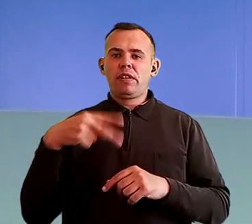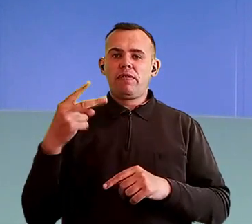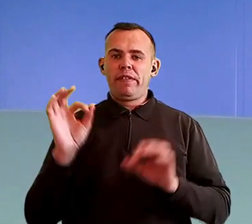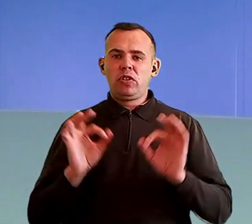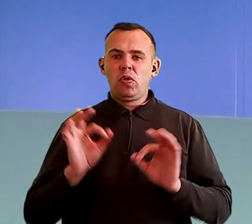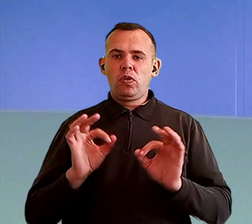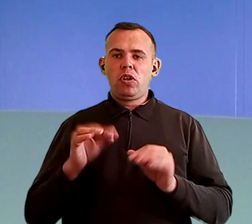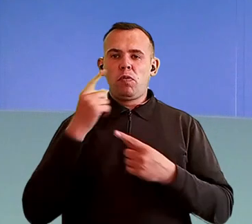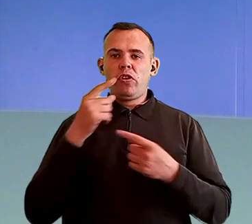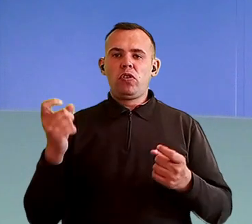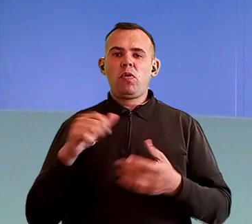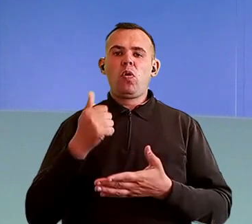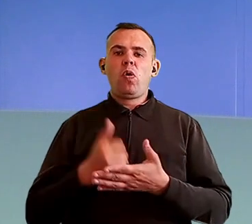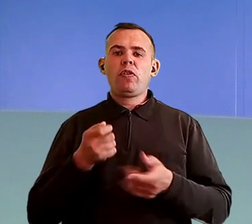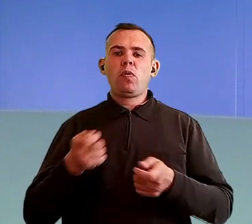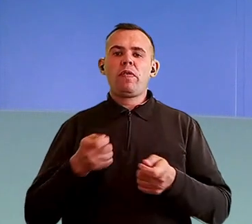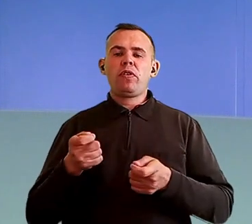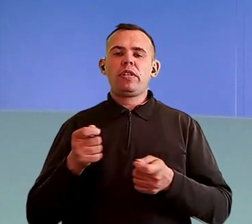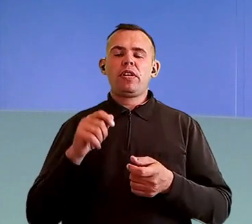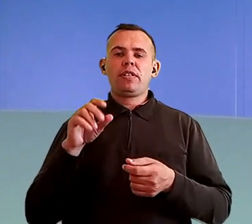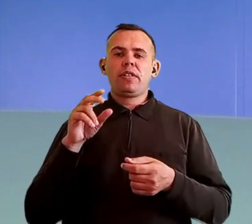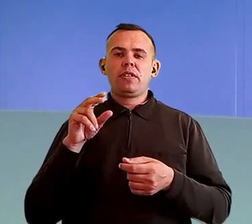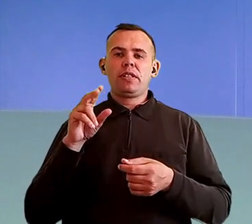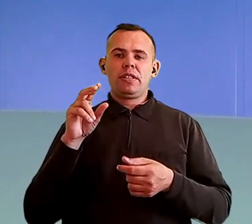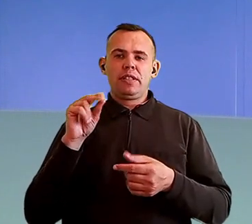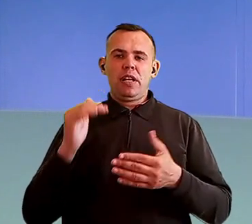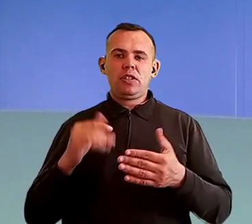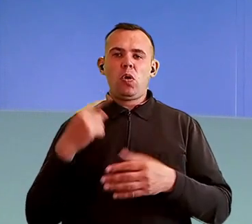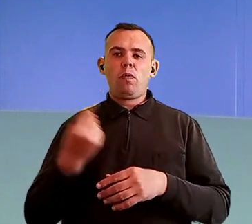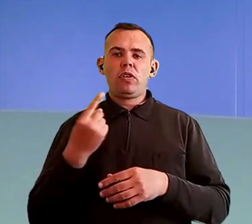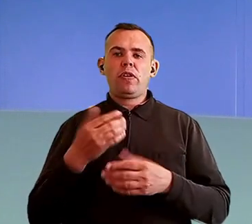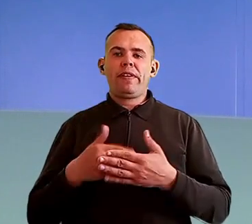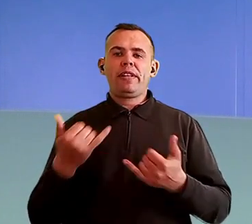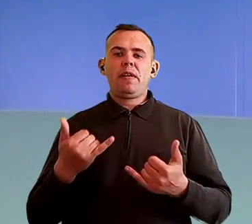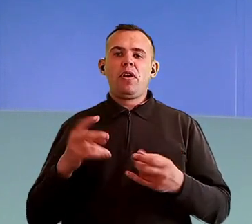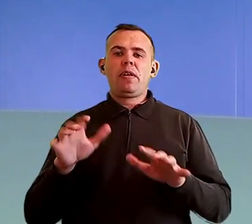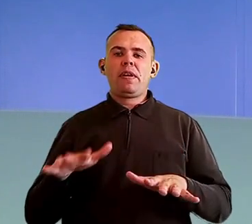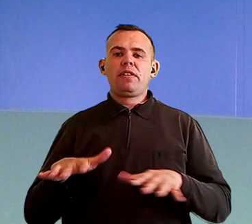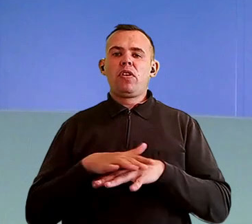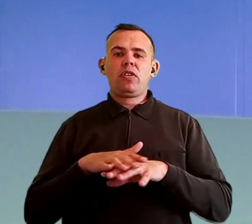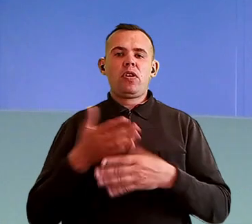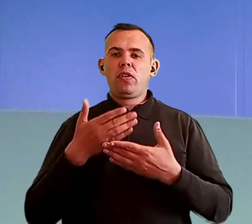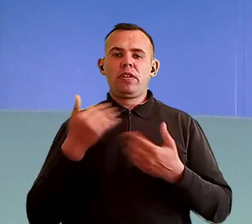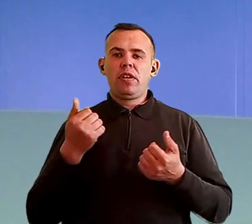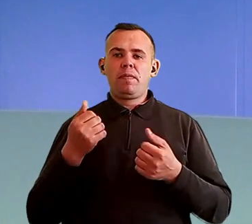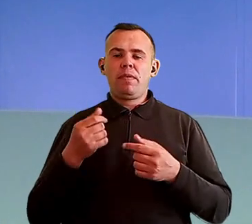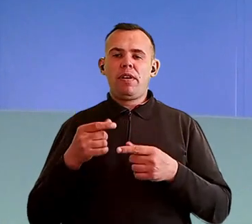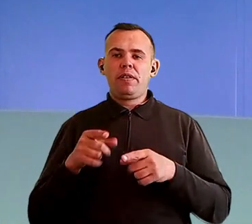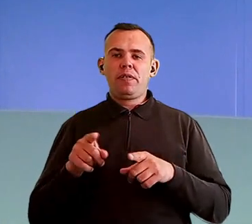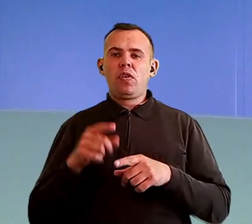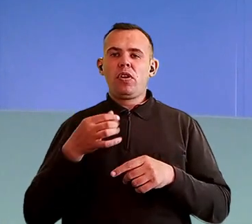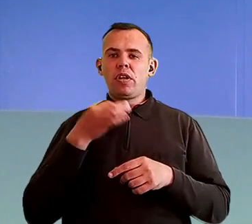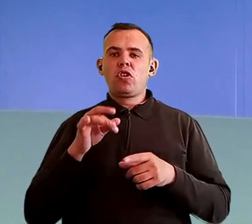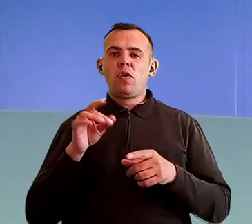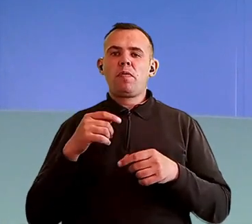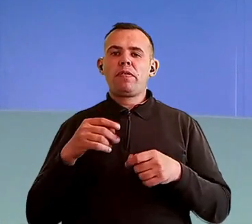у головному управлінні статистики області. Відтепер на місцевих ринках немає херсонської городини, кажуть продавці. Натомість